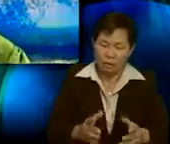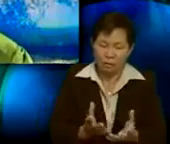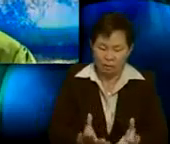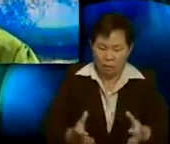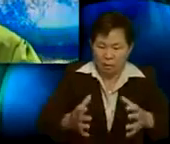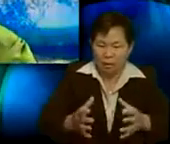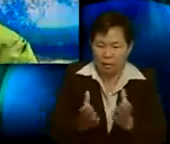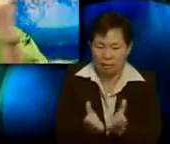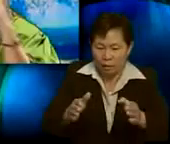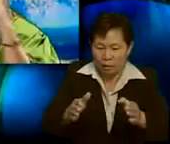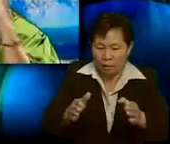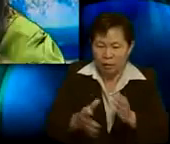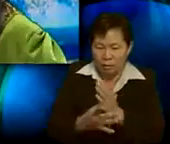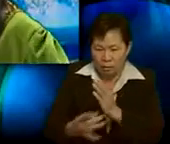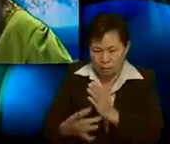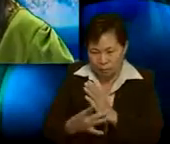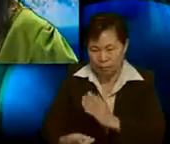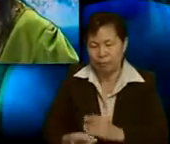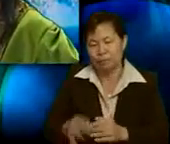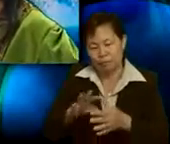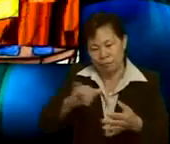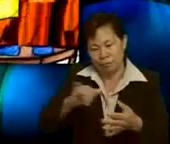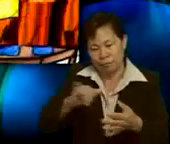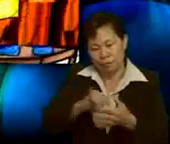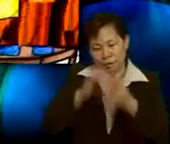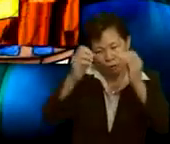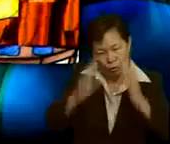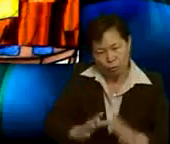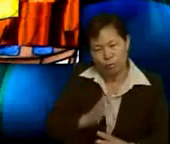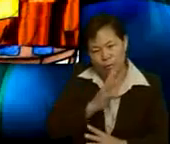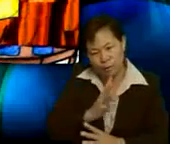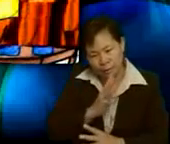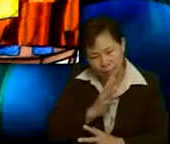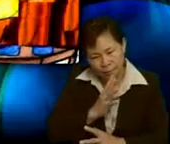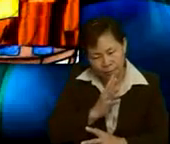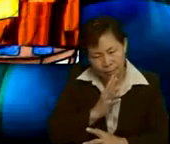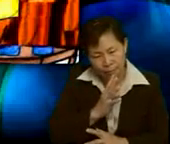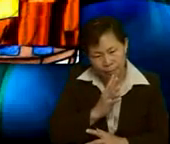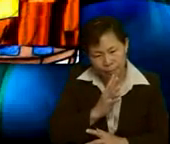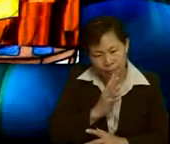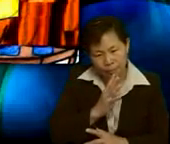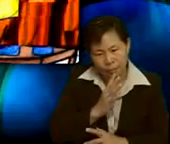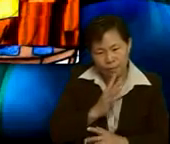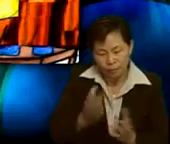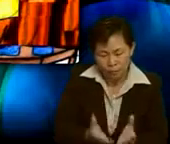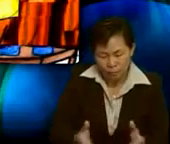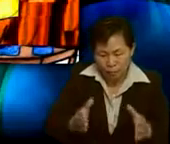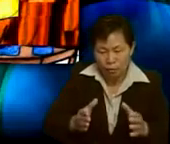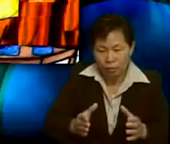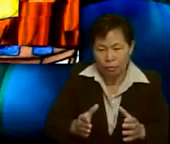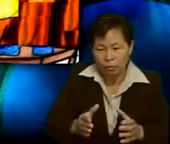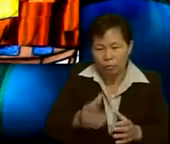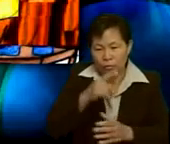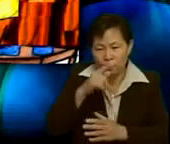diterima olehnya daripada Somphone dan Namsum. Guru itu berkata, "Bekas kamu tidak